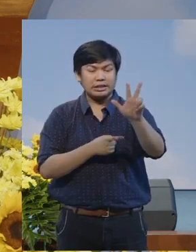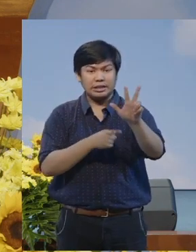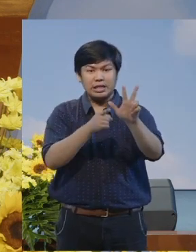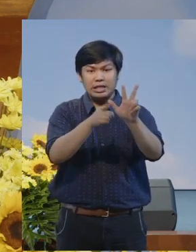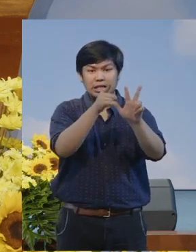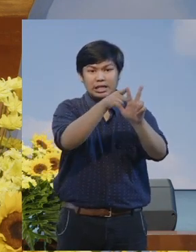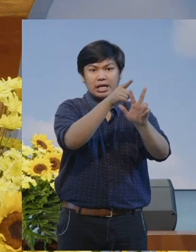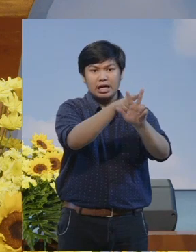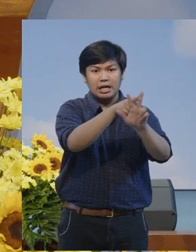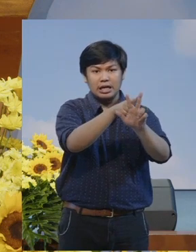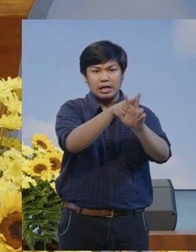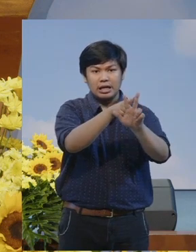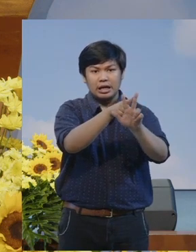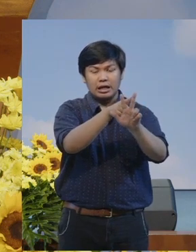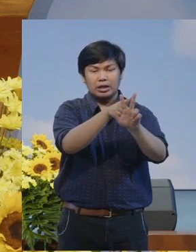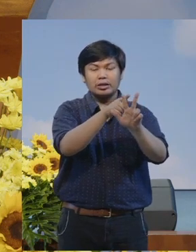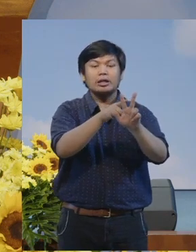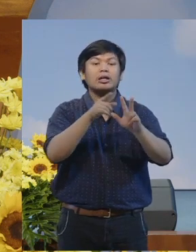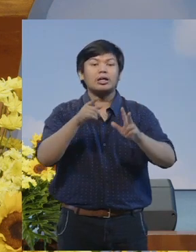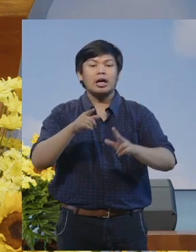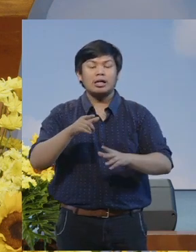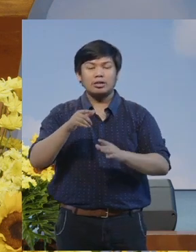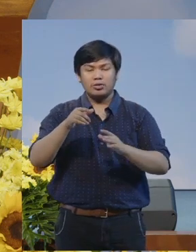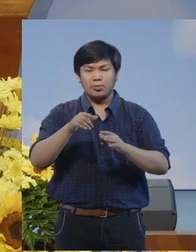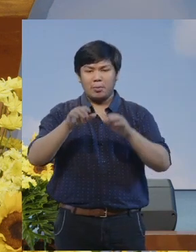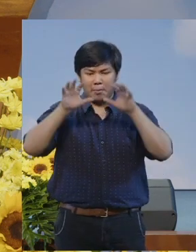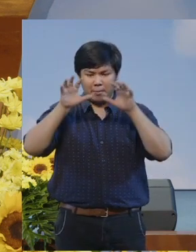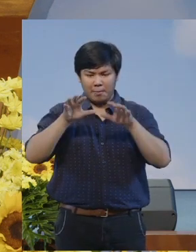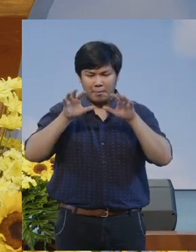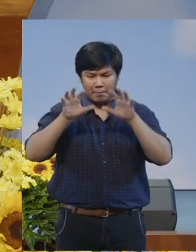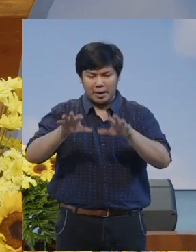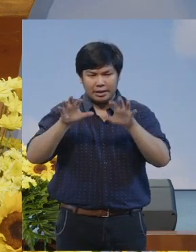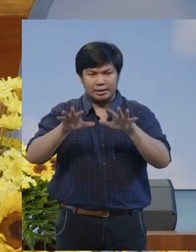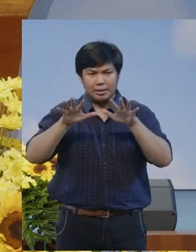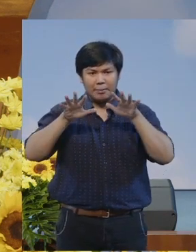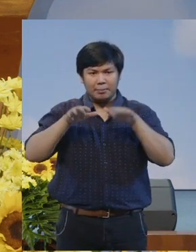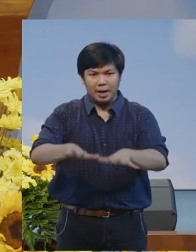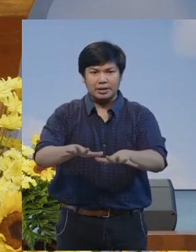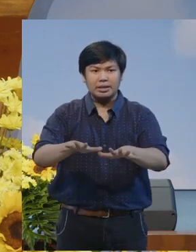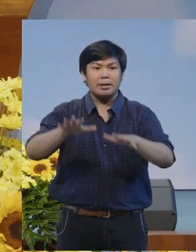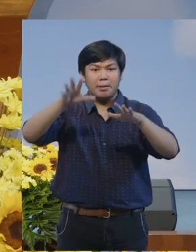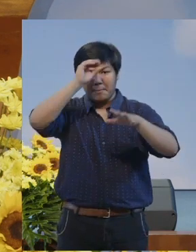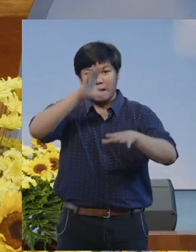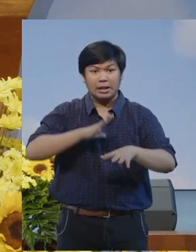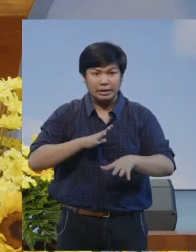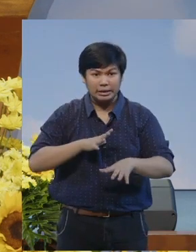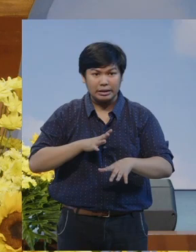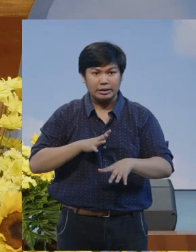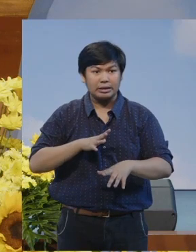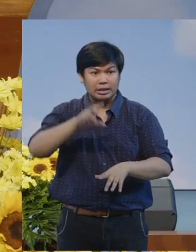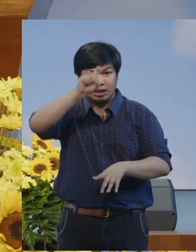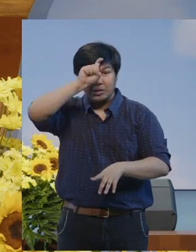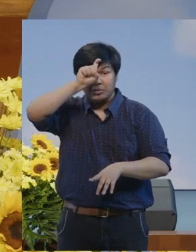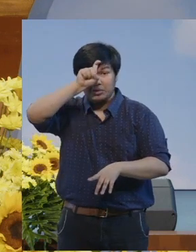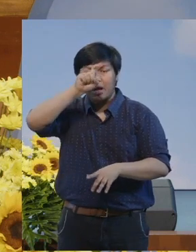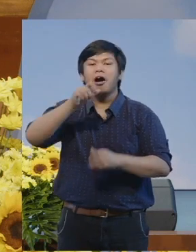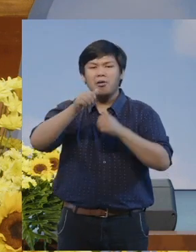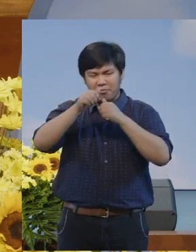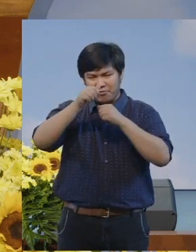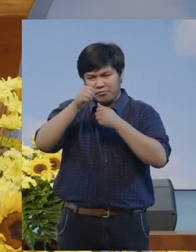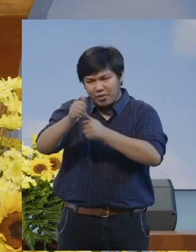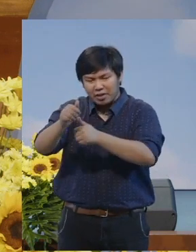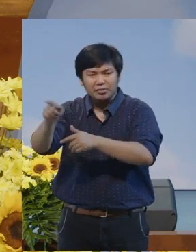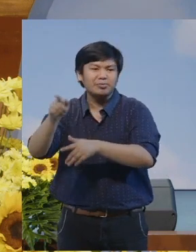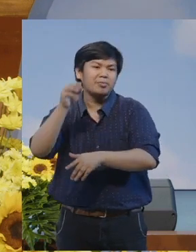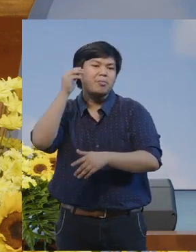nagaya nila. Hindi po natin alam kung nagaya nilang lubusan kasi pagdating sa pang-apat, hindi na po nila nagaya. Pang-lima, pang-anim,